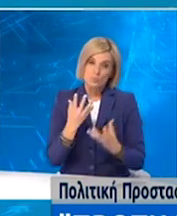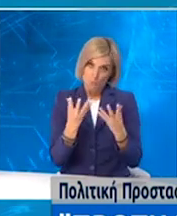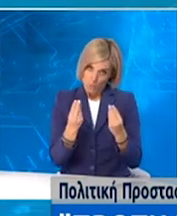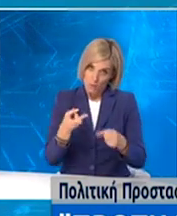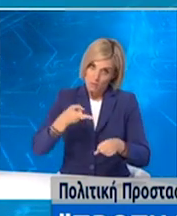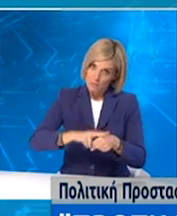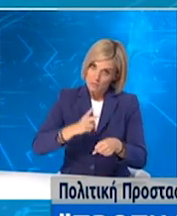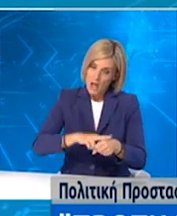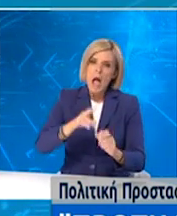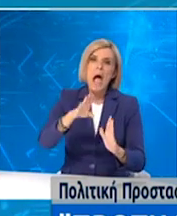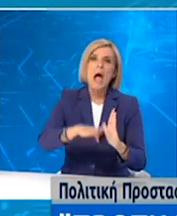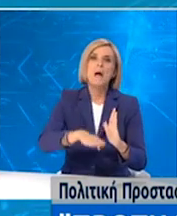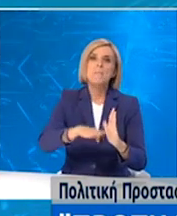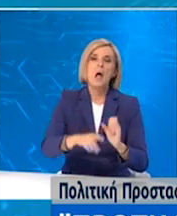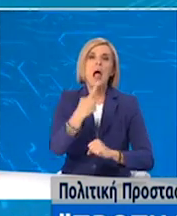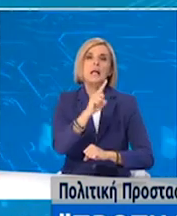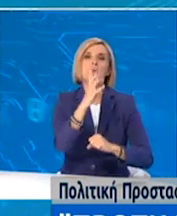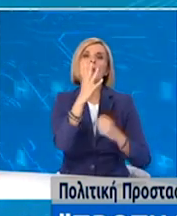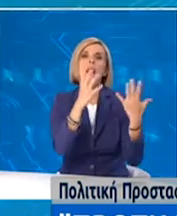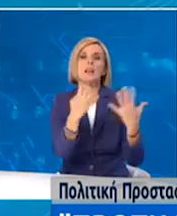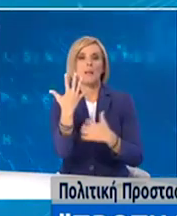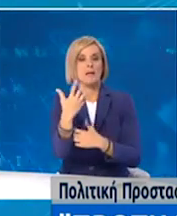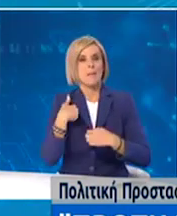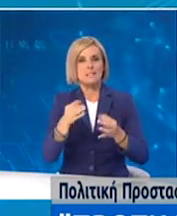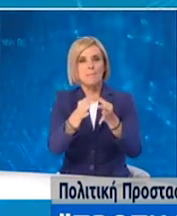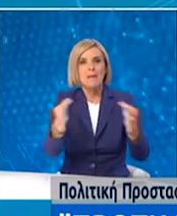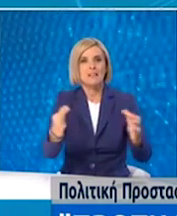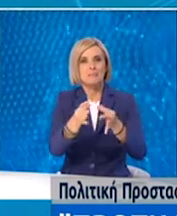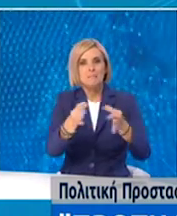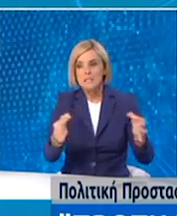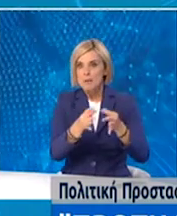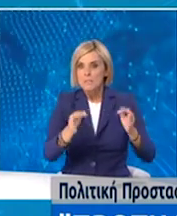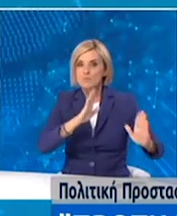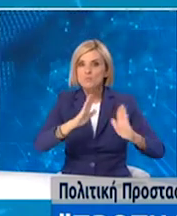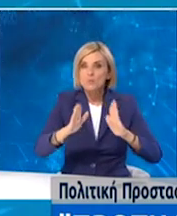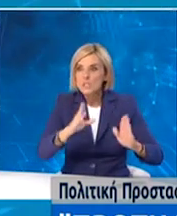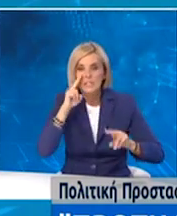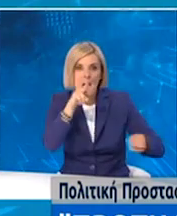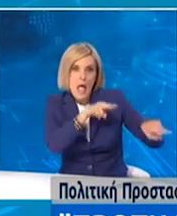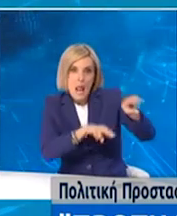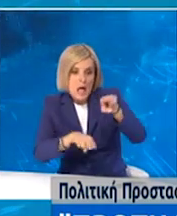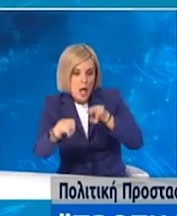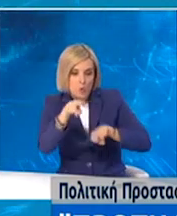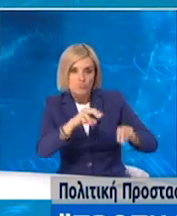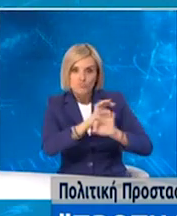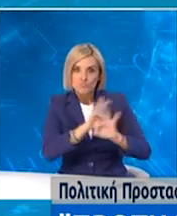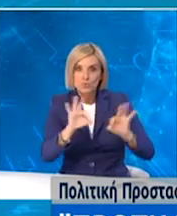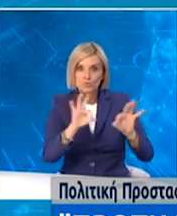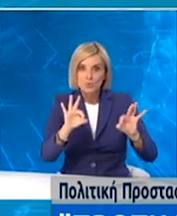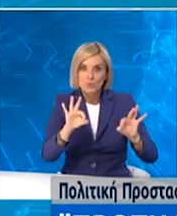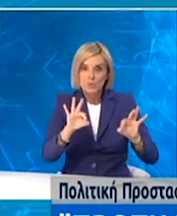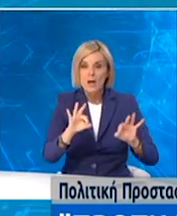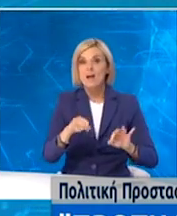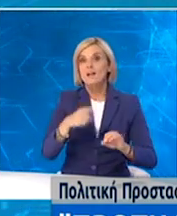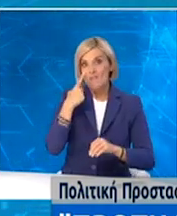είναι επίσης πολύ χαμηλός. Και λαμβάνουμε όλα τα μέτρα ώστε η κατάσταση να βρίσκεται υπό απόλυτο έλεγχο. Χώρες που